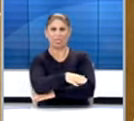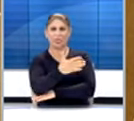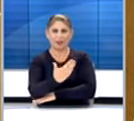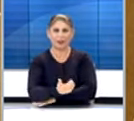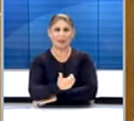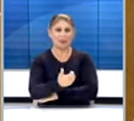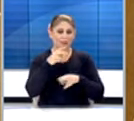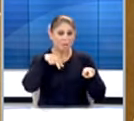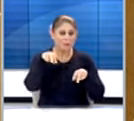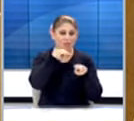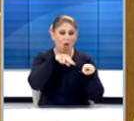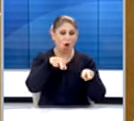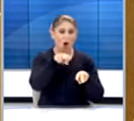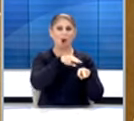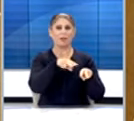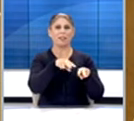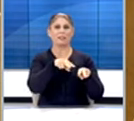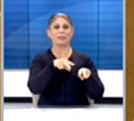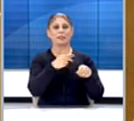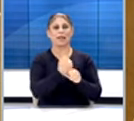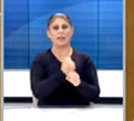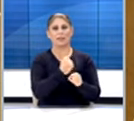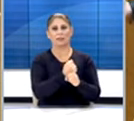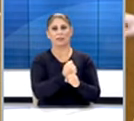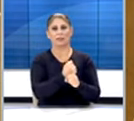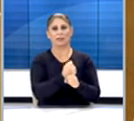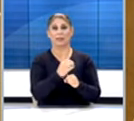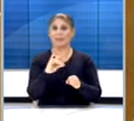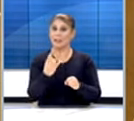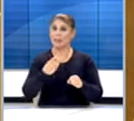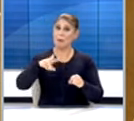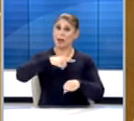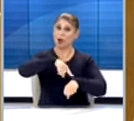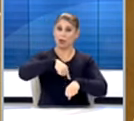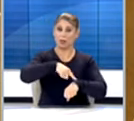της επιθεώρησης εργασίας. Ή μήπως οι υπερορίες.